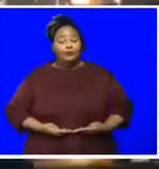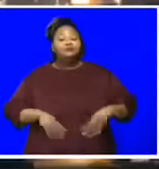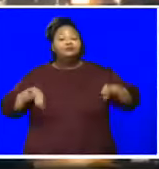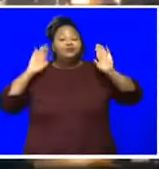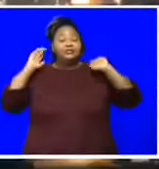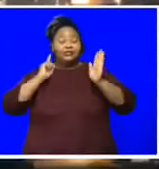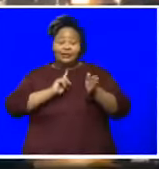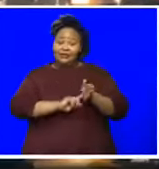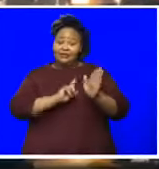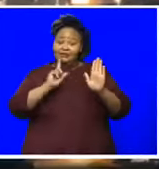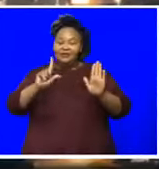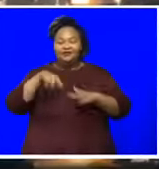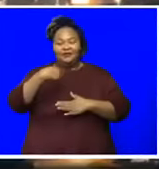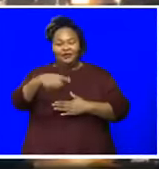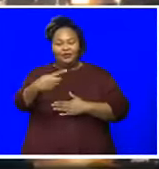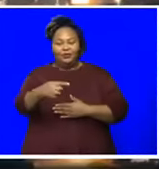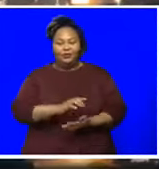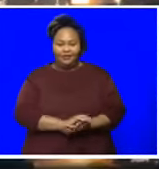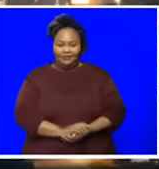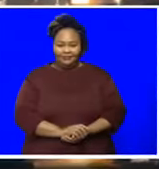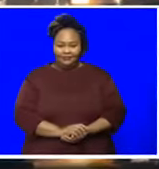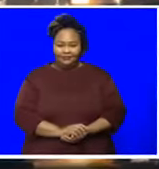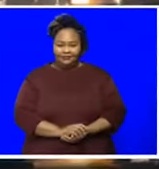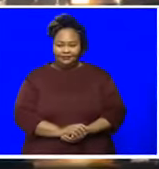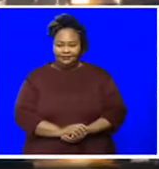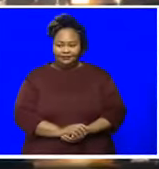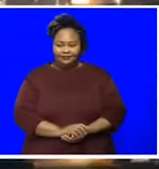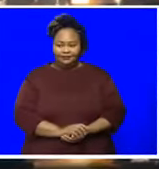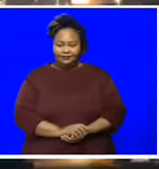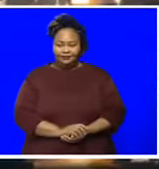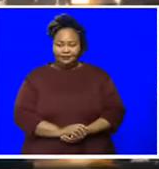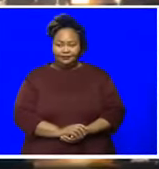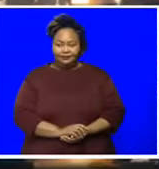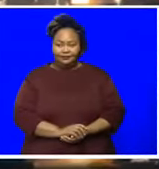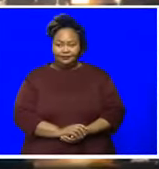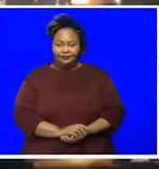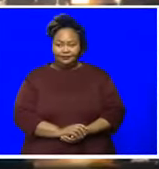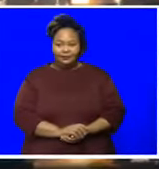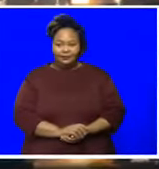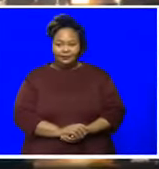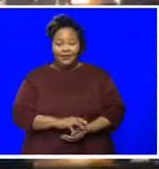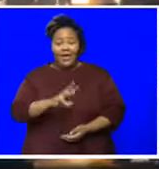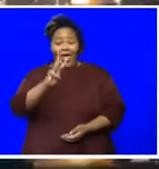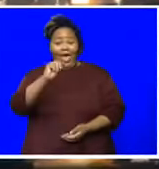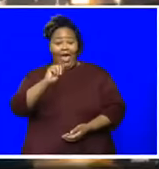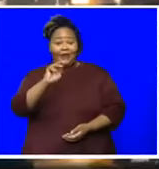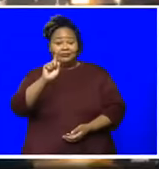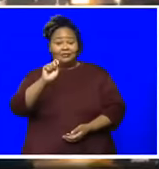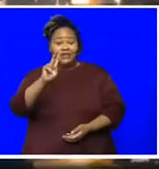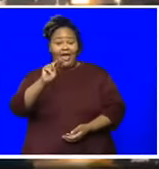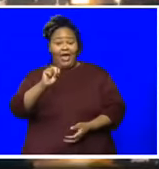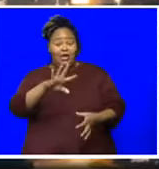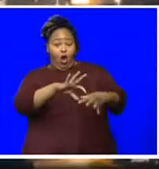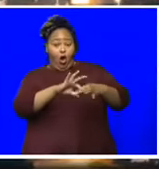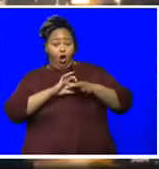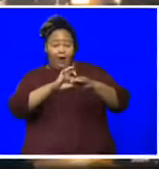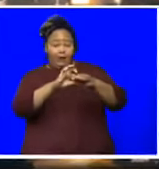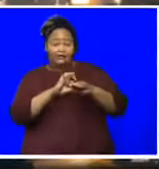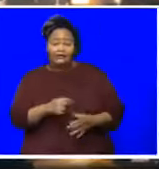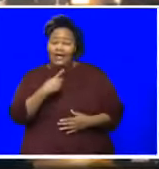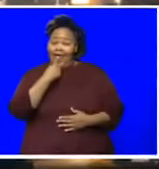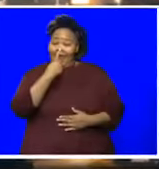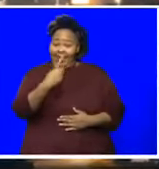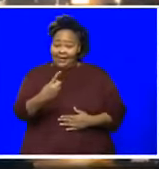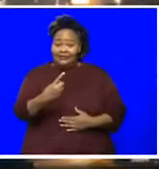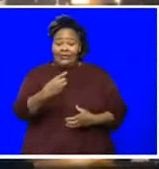Asiphindze sikwamukele mbukeli solo sabukele tona Tindzaba lapha ke Eswatini TV sitawuchubeka nato ke. I-MTN Foundation ethile uhlaka